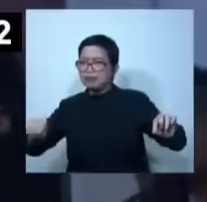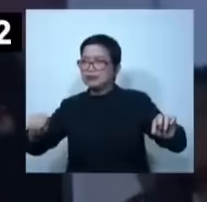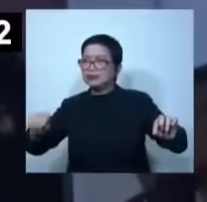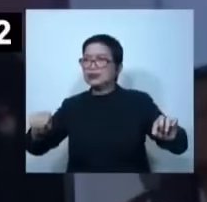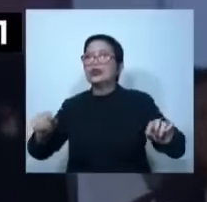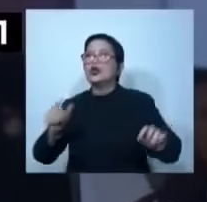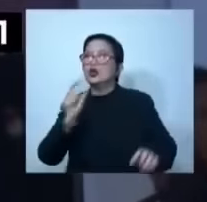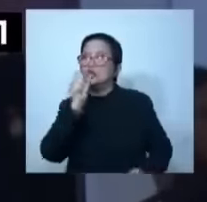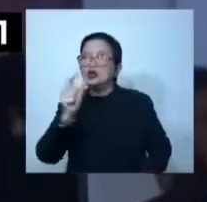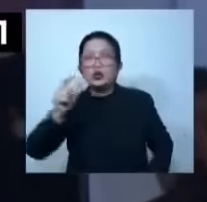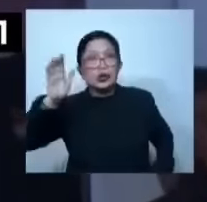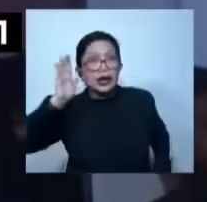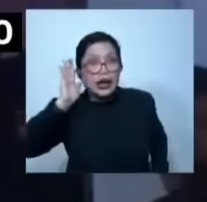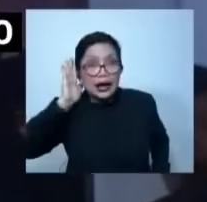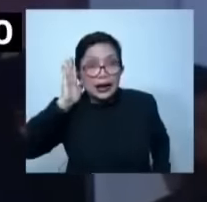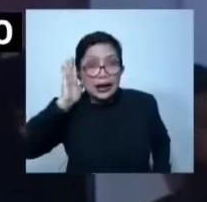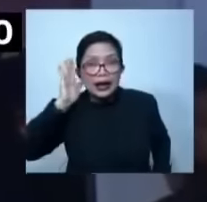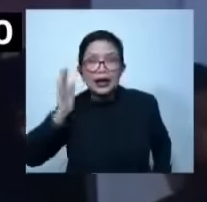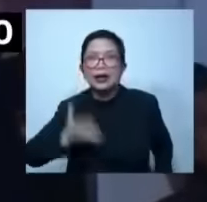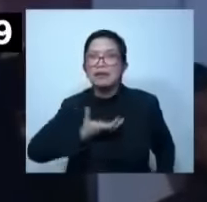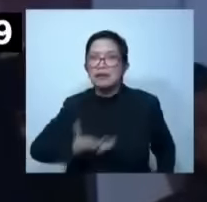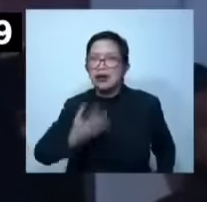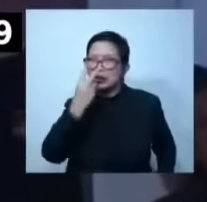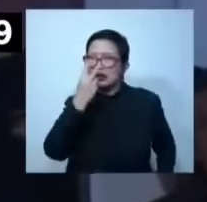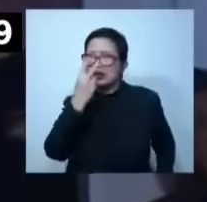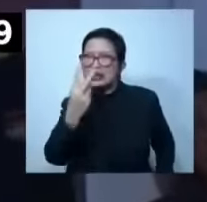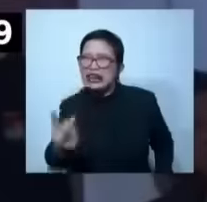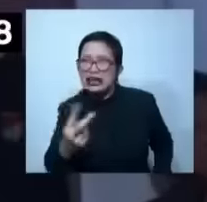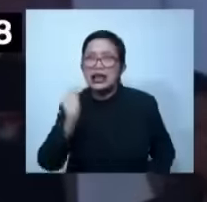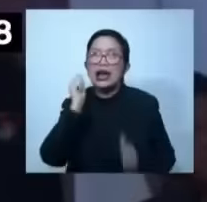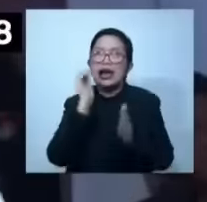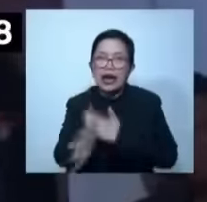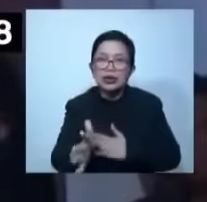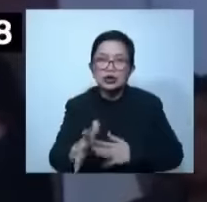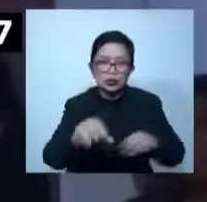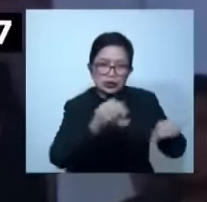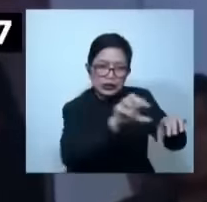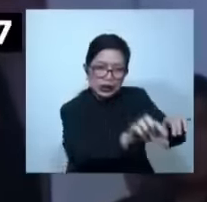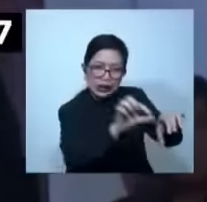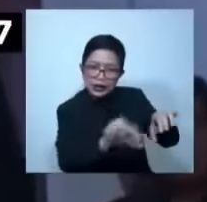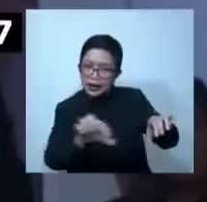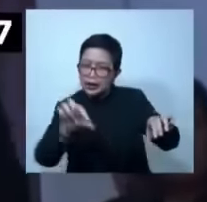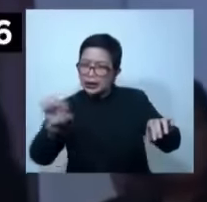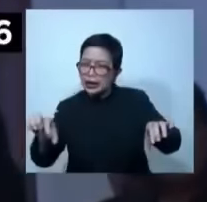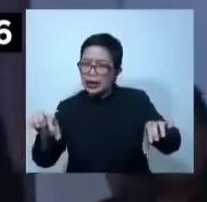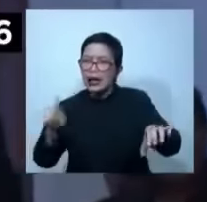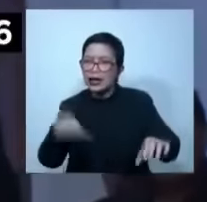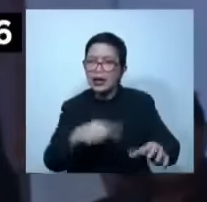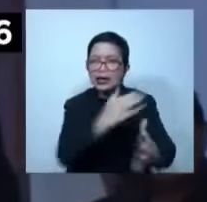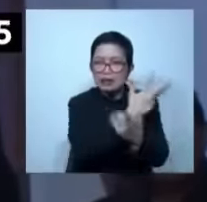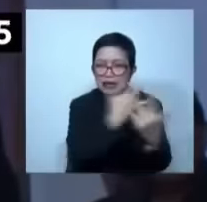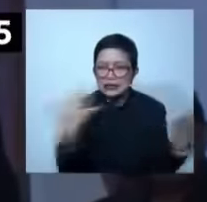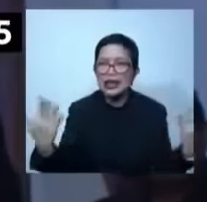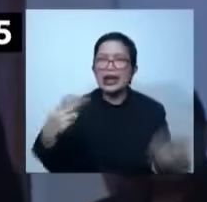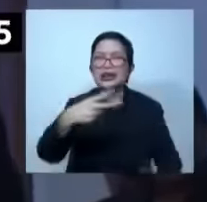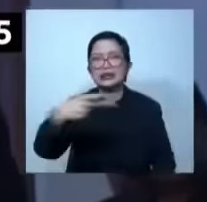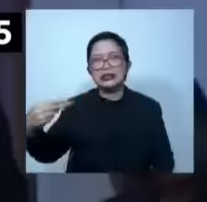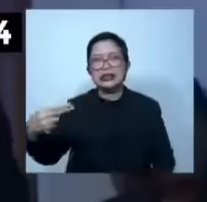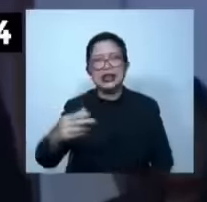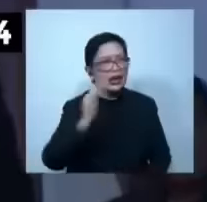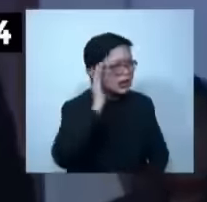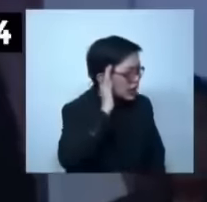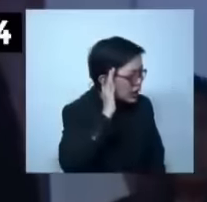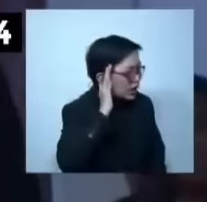Hanya ingin mendengarkan dan ingin melihat secara langsung apa yang disampaikan oleh rakyat, apa